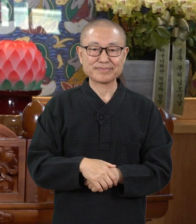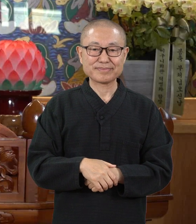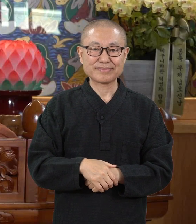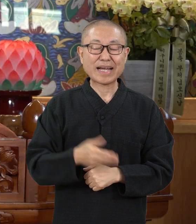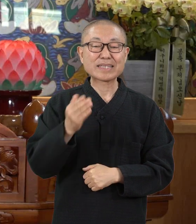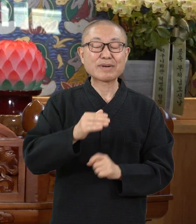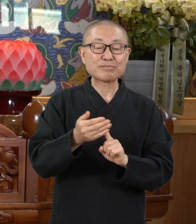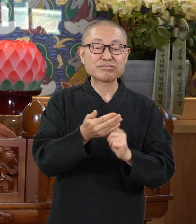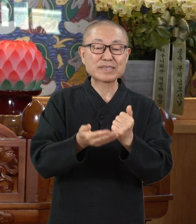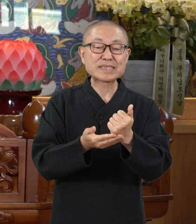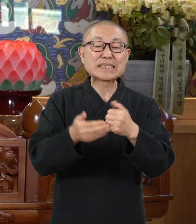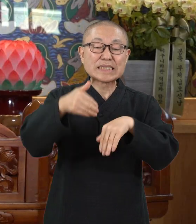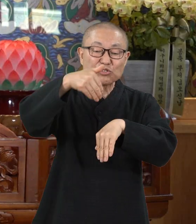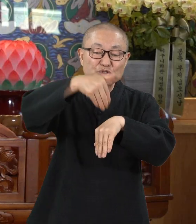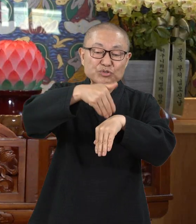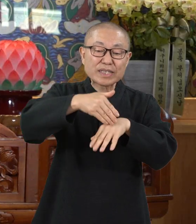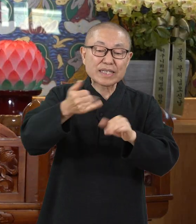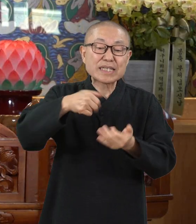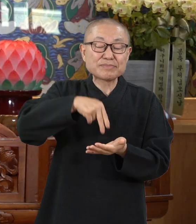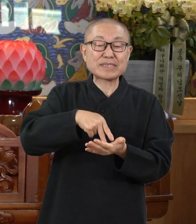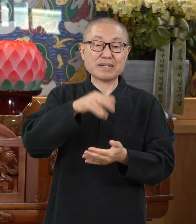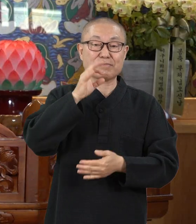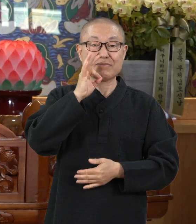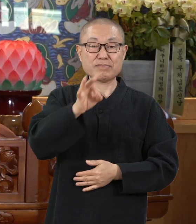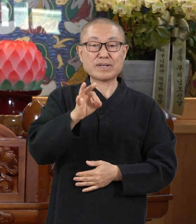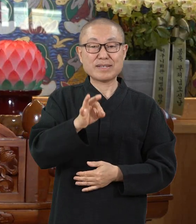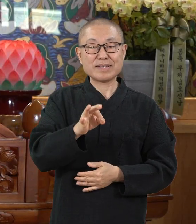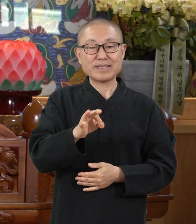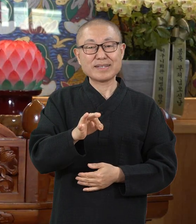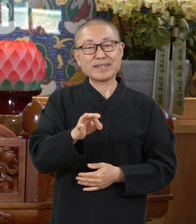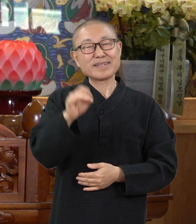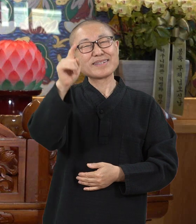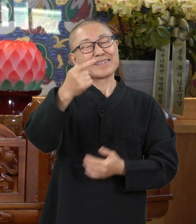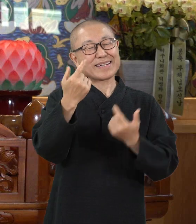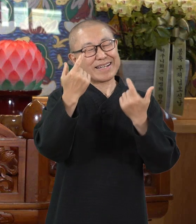근데 부처님의 수행의 눈으로 보면 그 역시